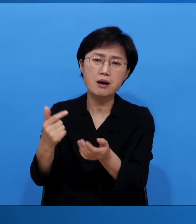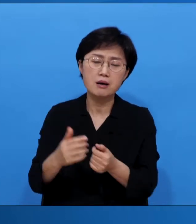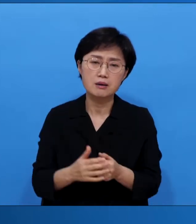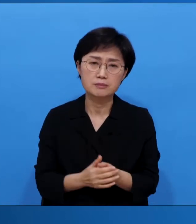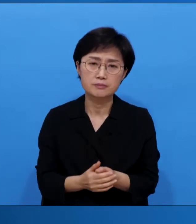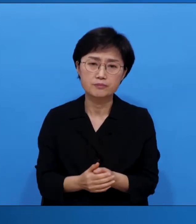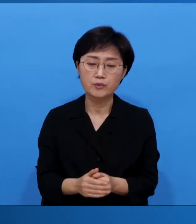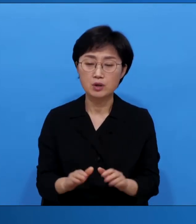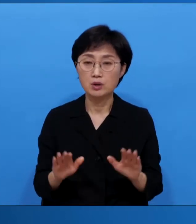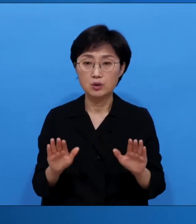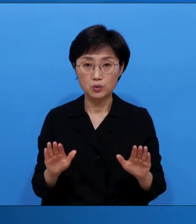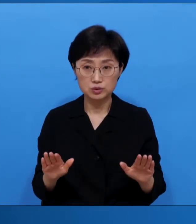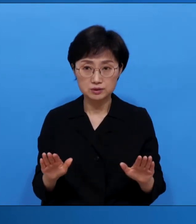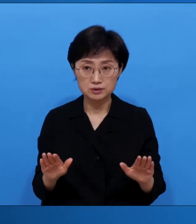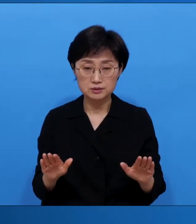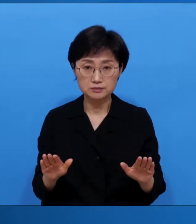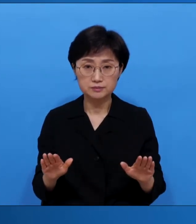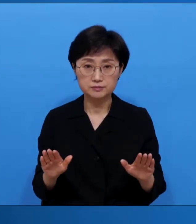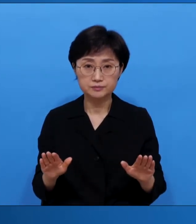오늘